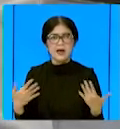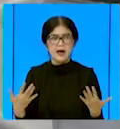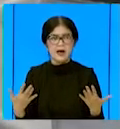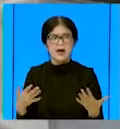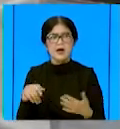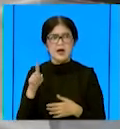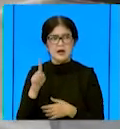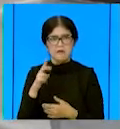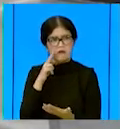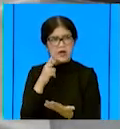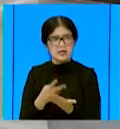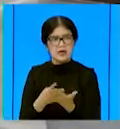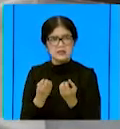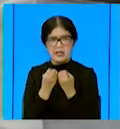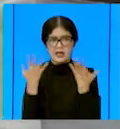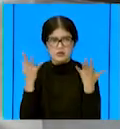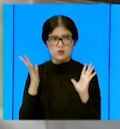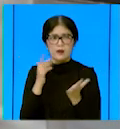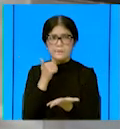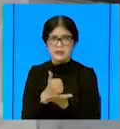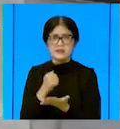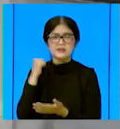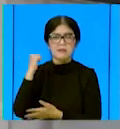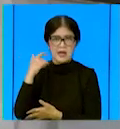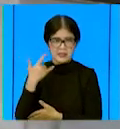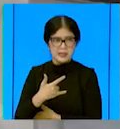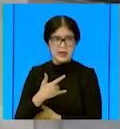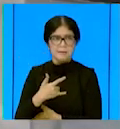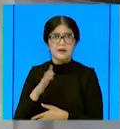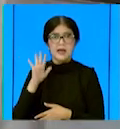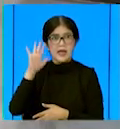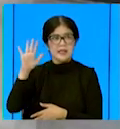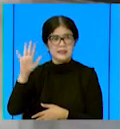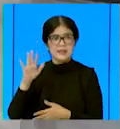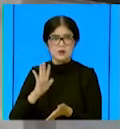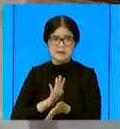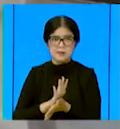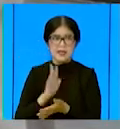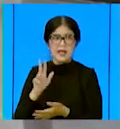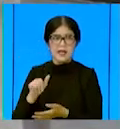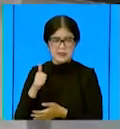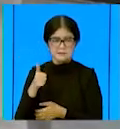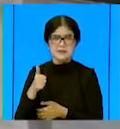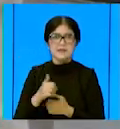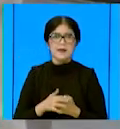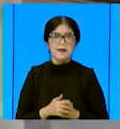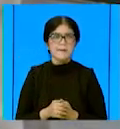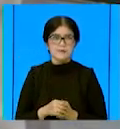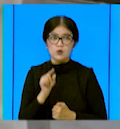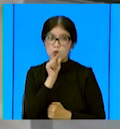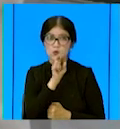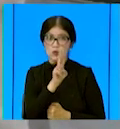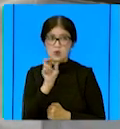nggak bisa dibohongin. Itu aja, yang penting kita tetap semangat, mudah-mudahan masih ada kesempatan esok. Untuk U23 sangat